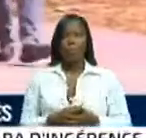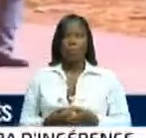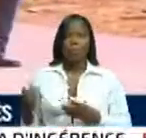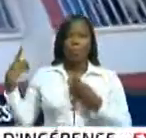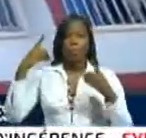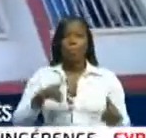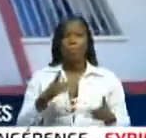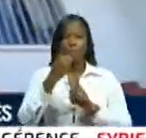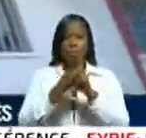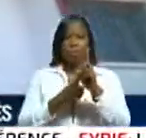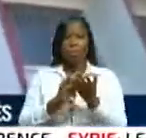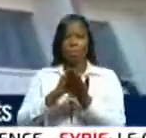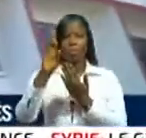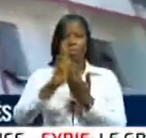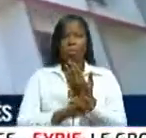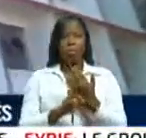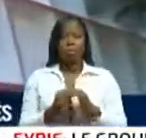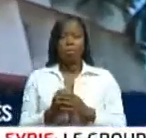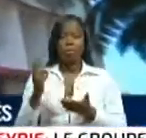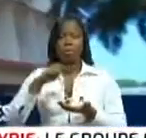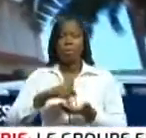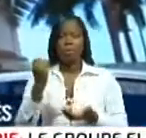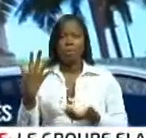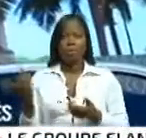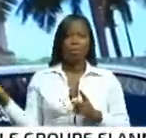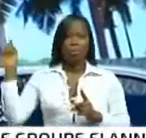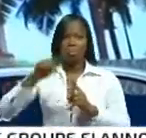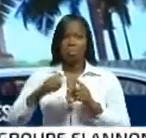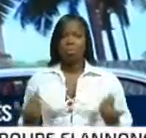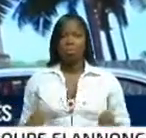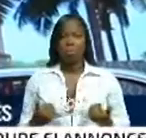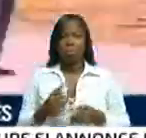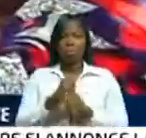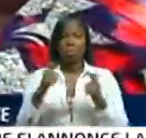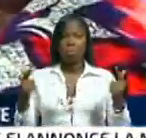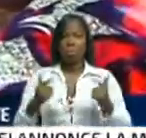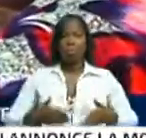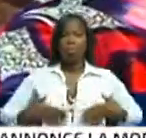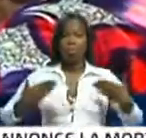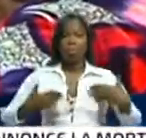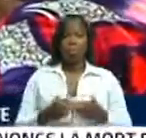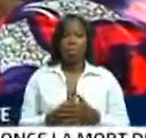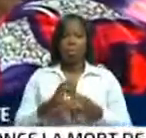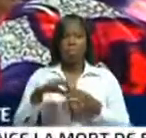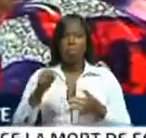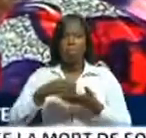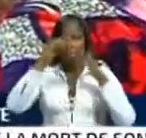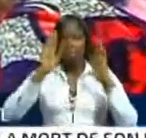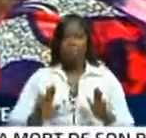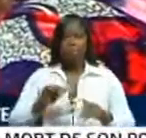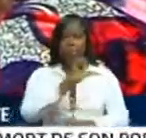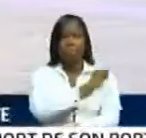est il que jusqu'aujourd'hui le temps plus sociale et fonctionnelle au grand bonheur des étudiants après digne de le jouer les utilités